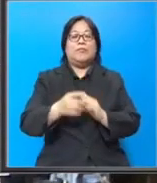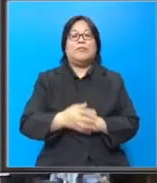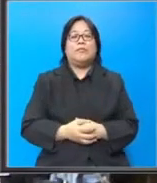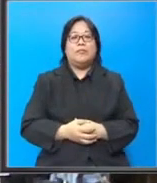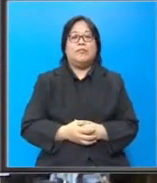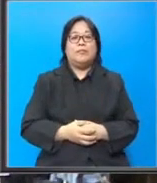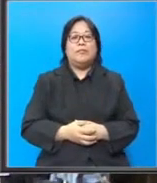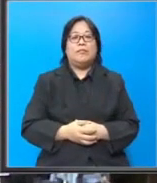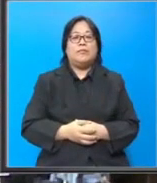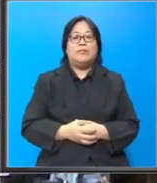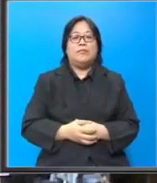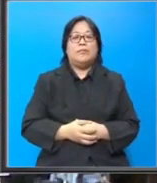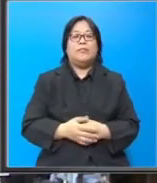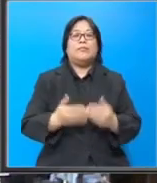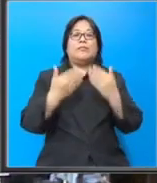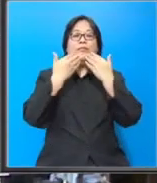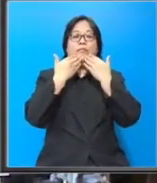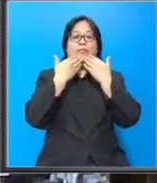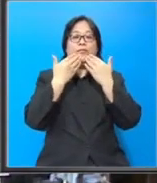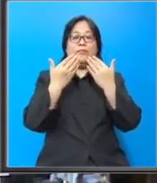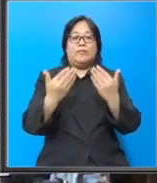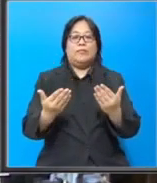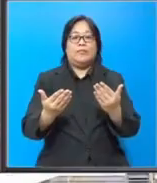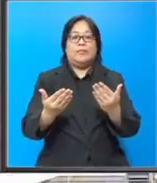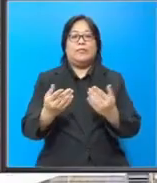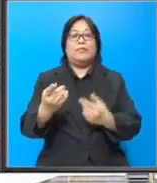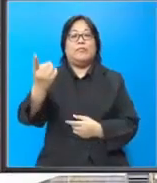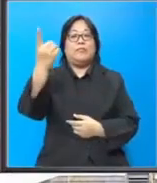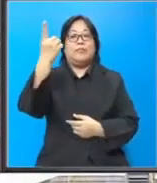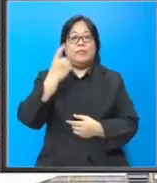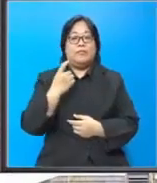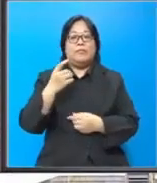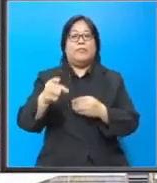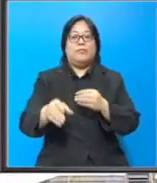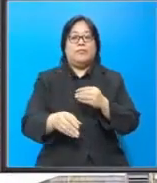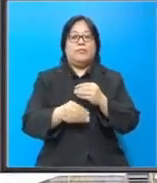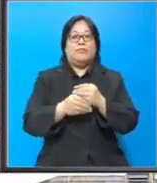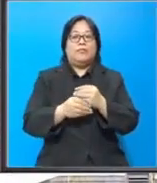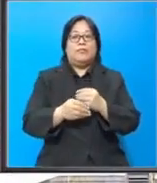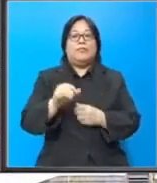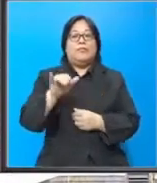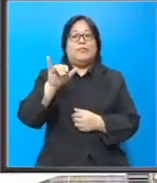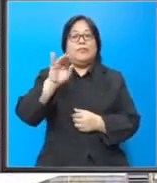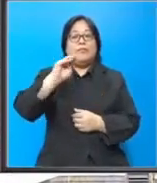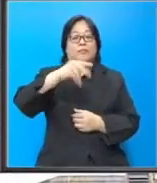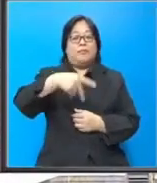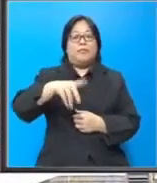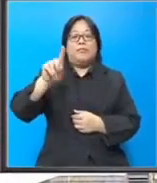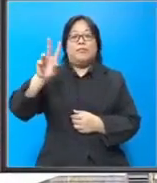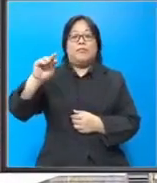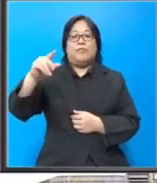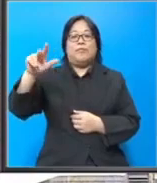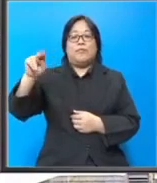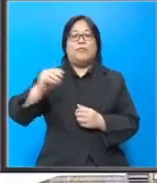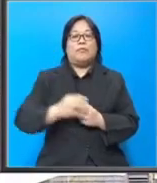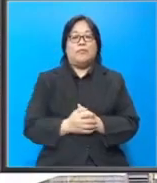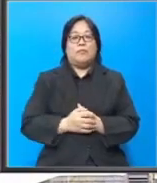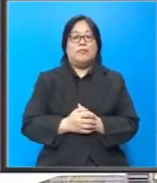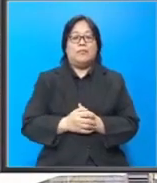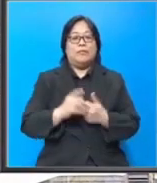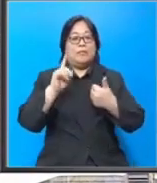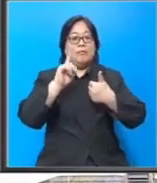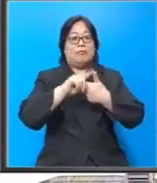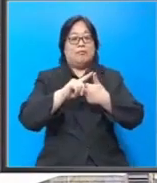ini itu masih atas Walan tambahan jagomart bungun anggaran